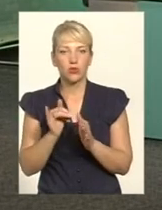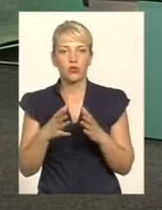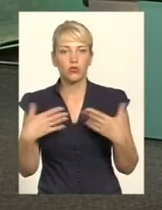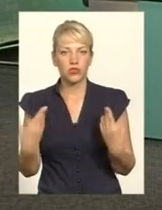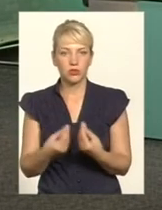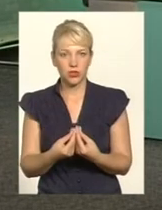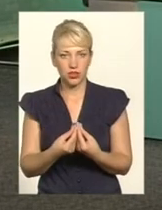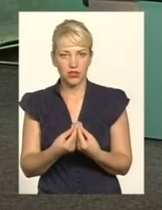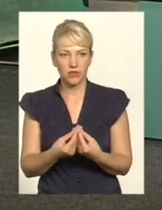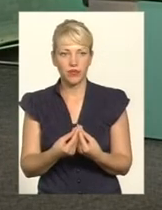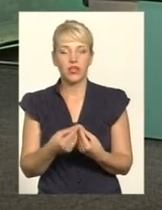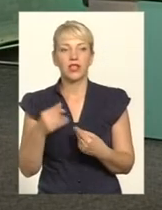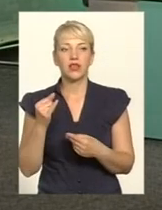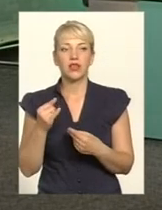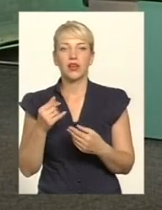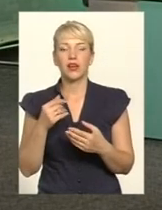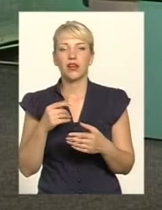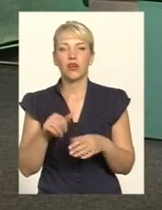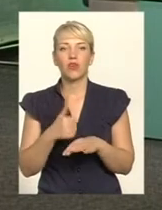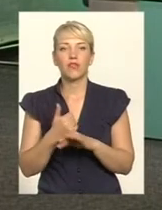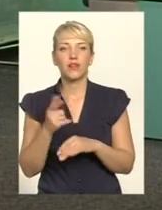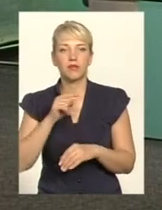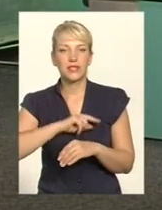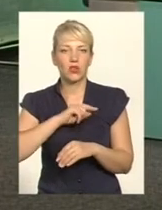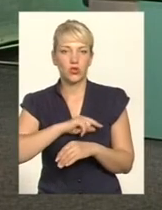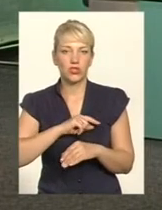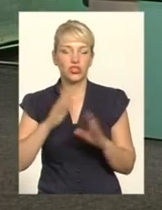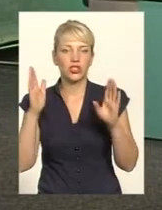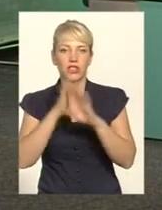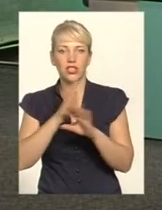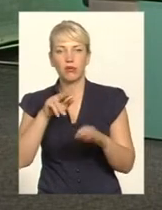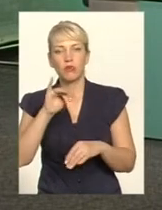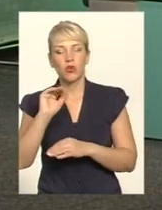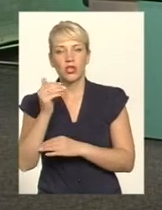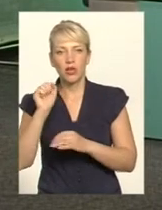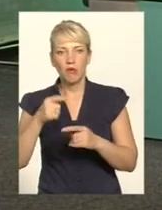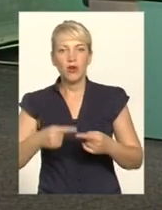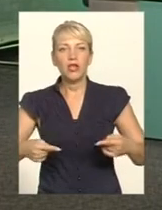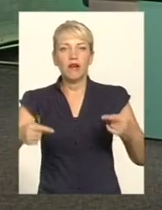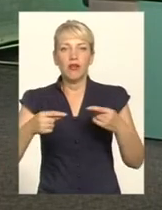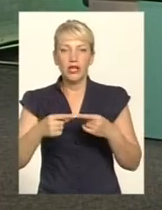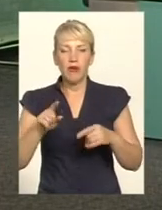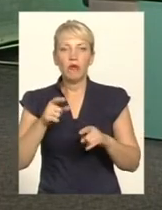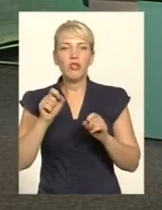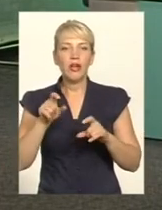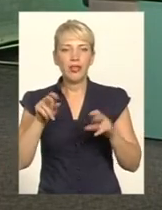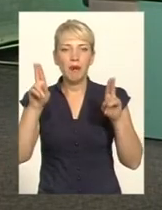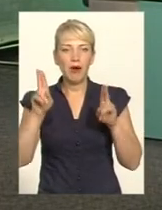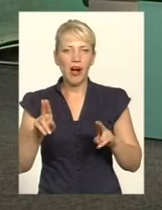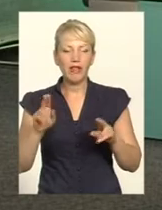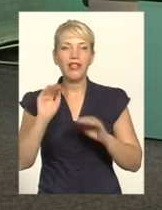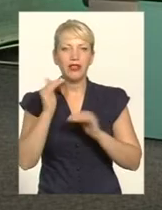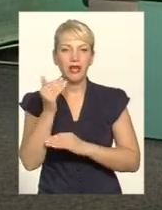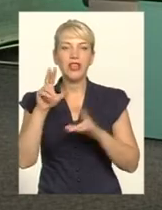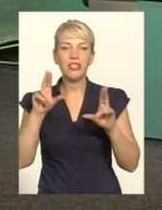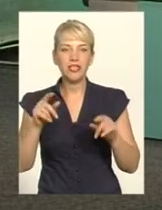обстановку в сім'ї і саме головне її психологічний клімат. По дитині можна визначити, тому що золоте правило – дитина щаслива тоді,